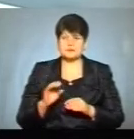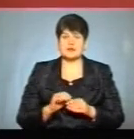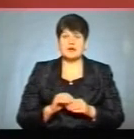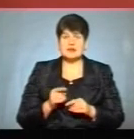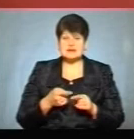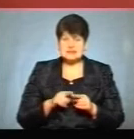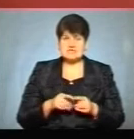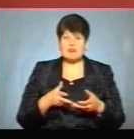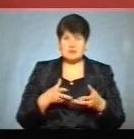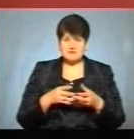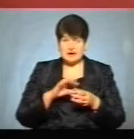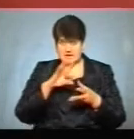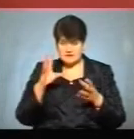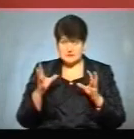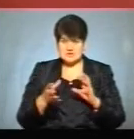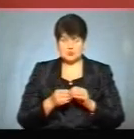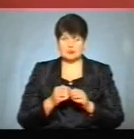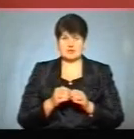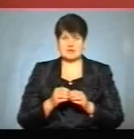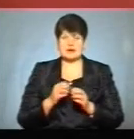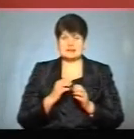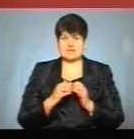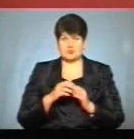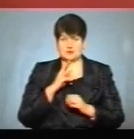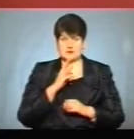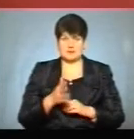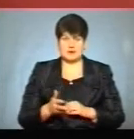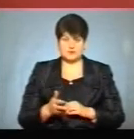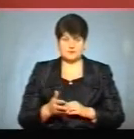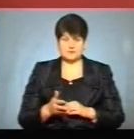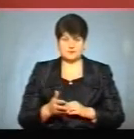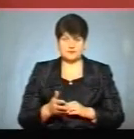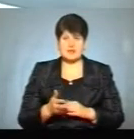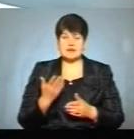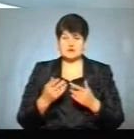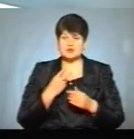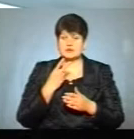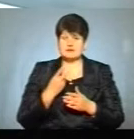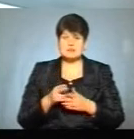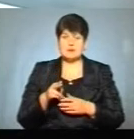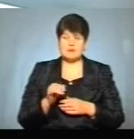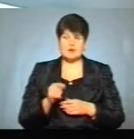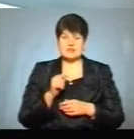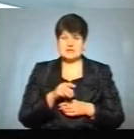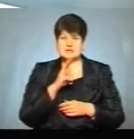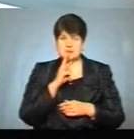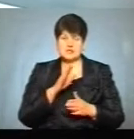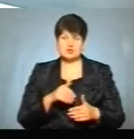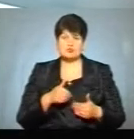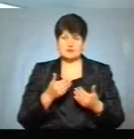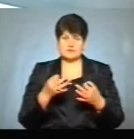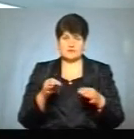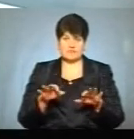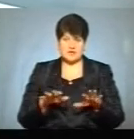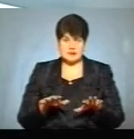ж впливає в цілому на підняття середньої заробітної плати. Хоча, якщо дивитись по тій заробітній платі, що пропонують вакансії,